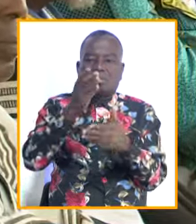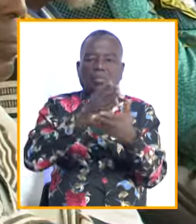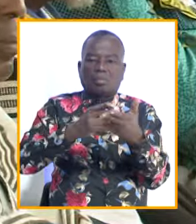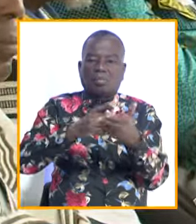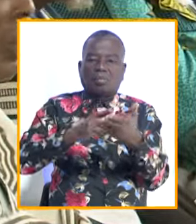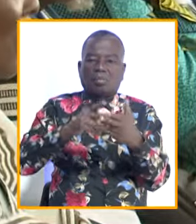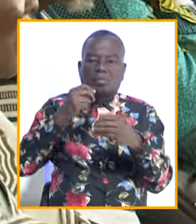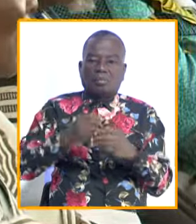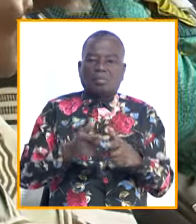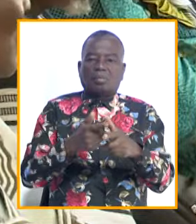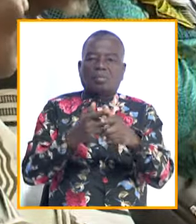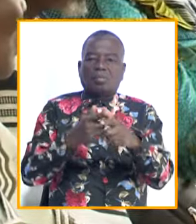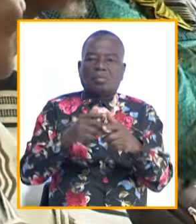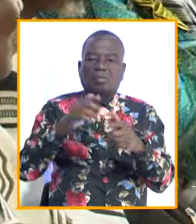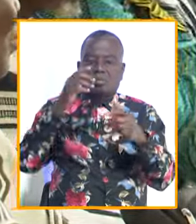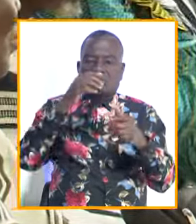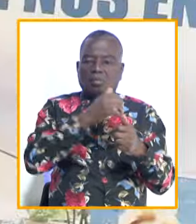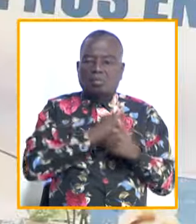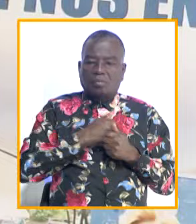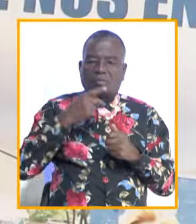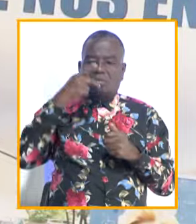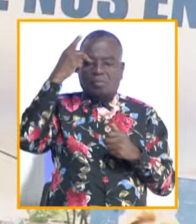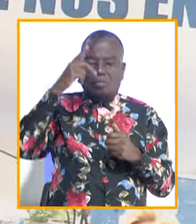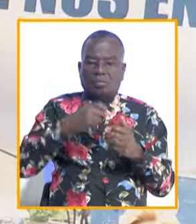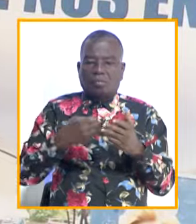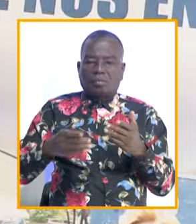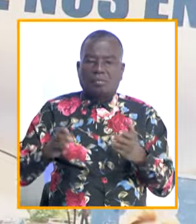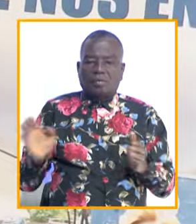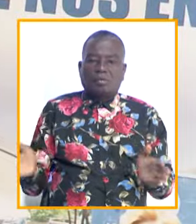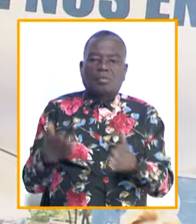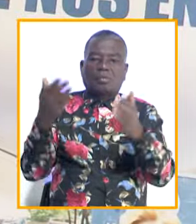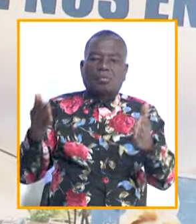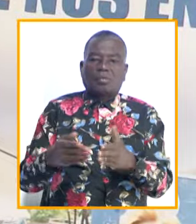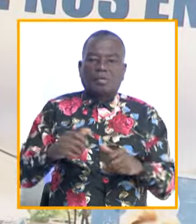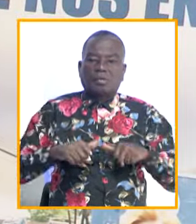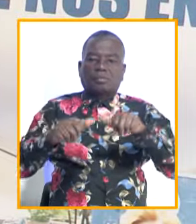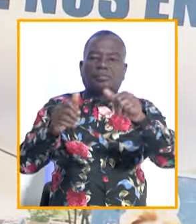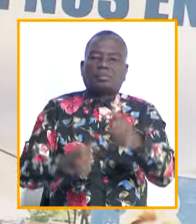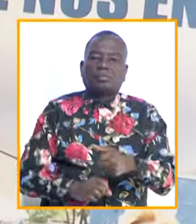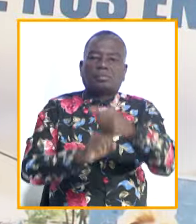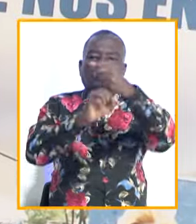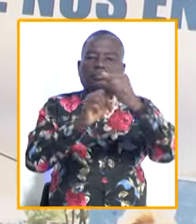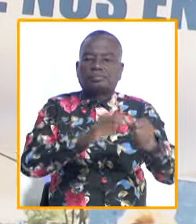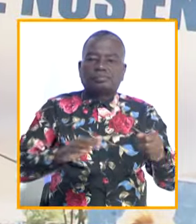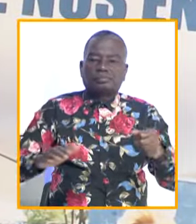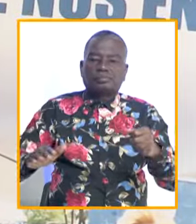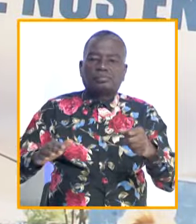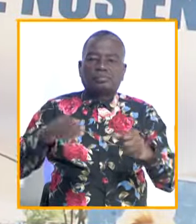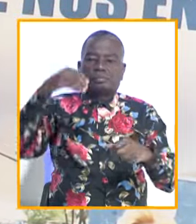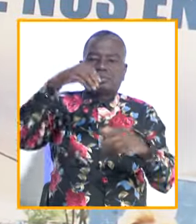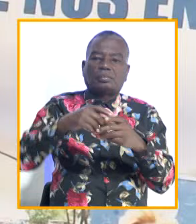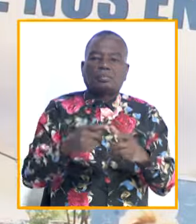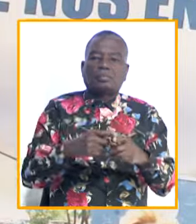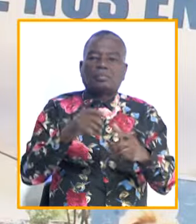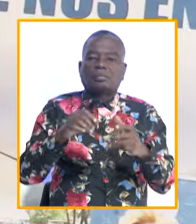parcours scolaire. Chers parents d'élèves, je vous encourage de votre côté à continuer de soutenir vos enfants dans leur